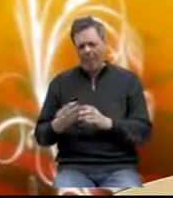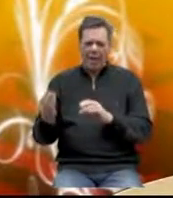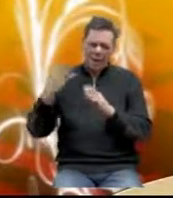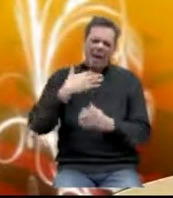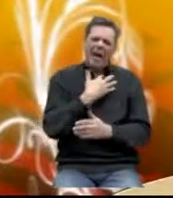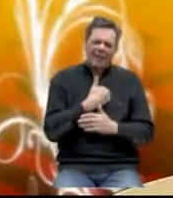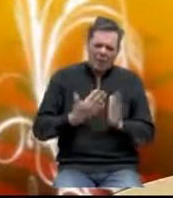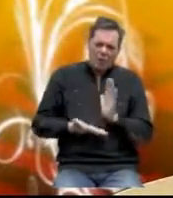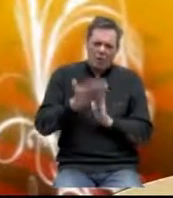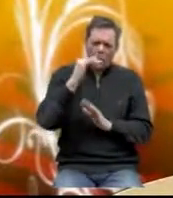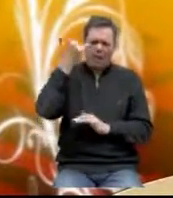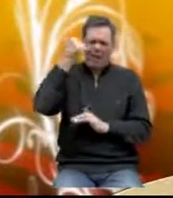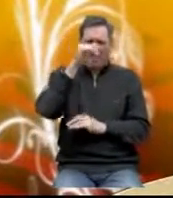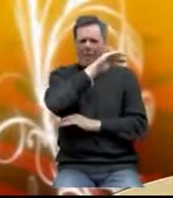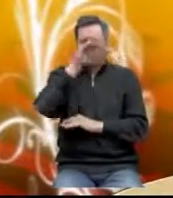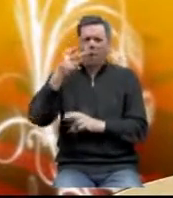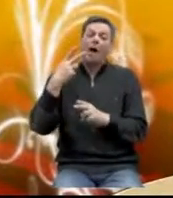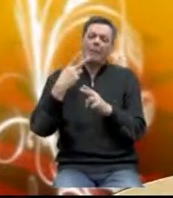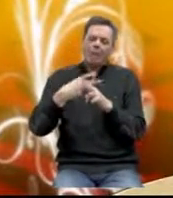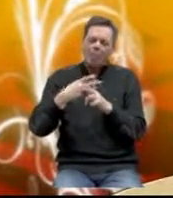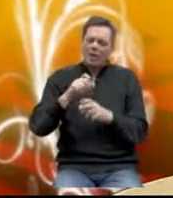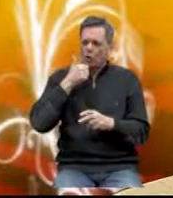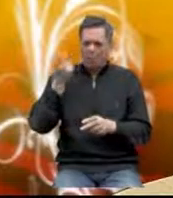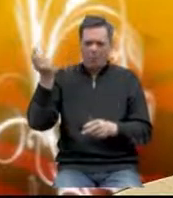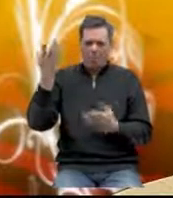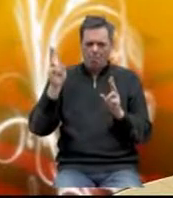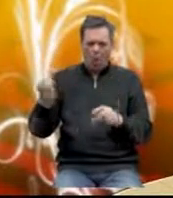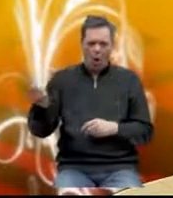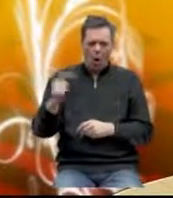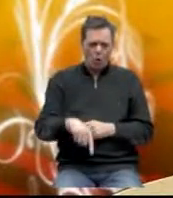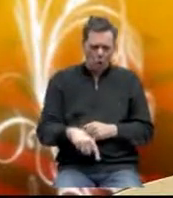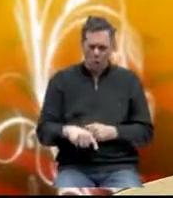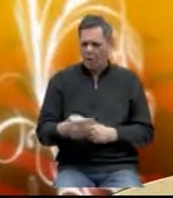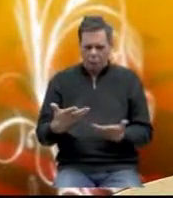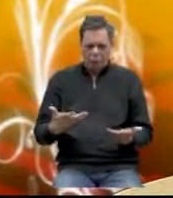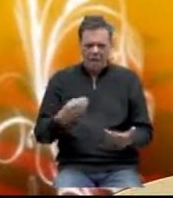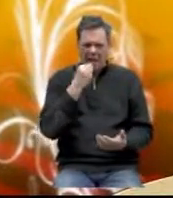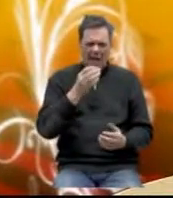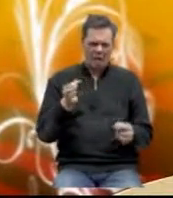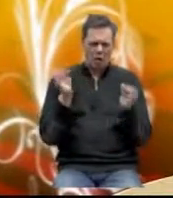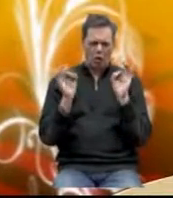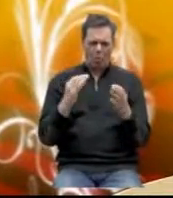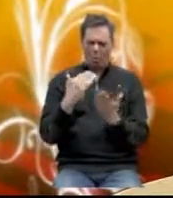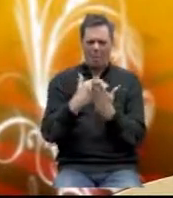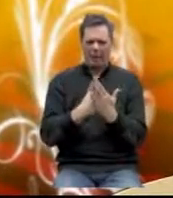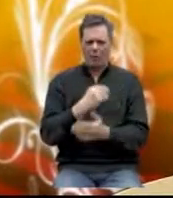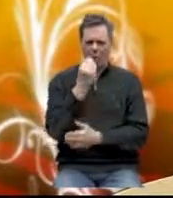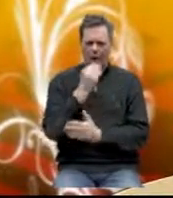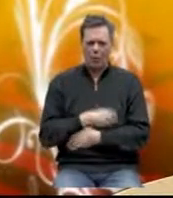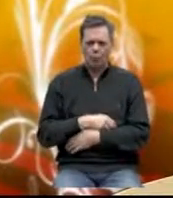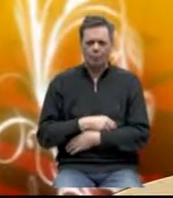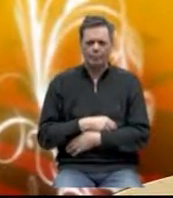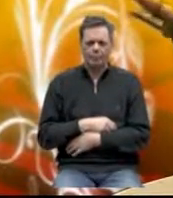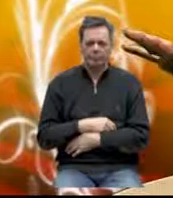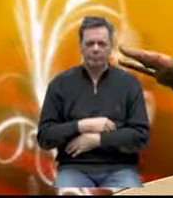dignuti na jedan nivo da zbilja bolestan čovjek ima gdje otići jesti i biti siguran da jede dobru hranu. Hoću reći pravilnu hranu. Ja to zovem